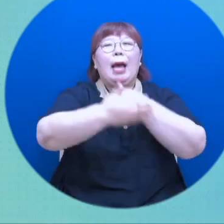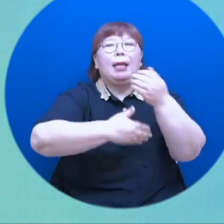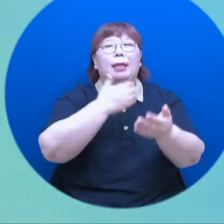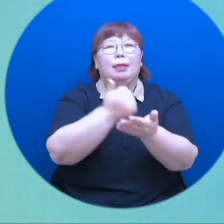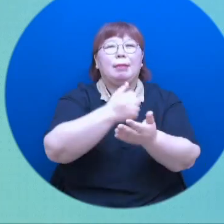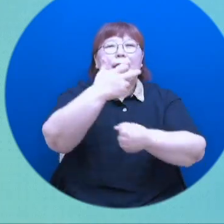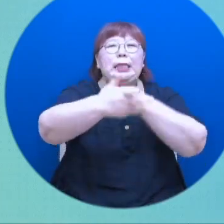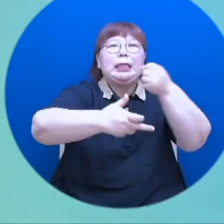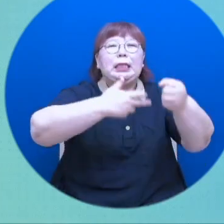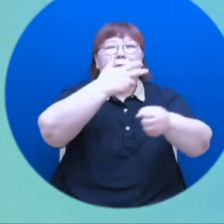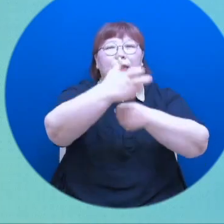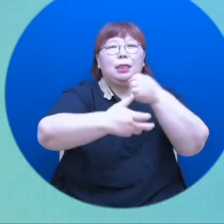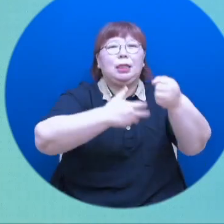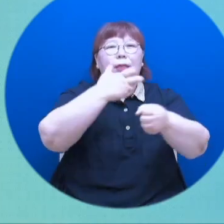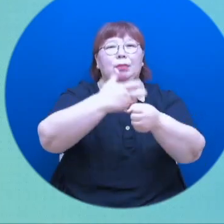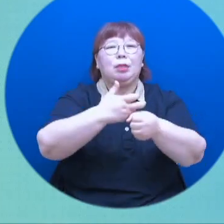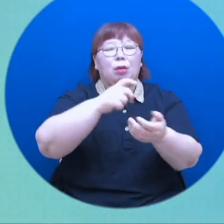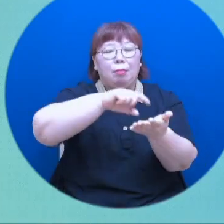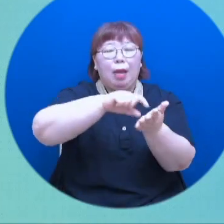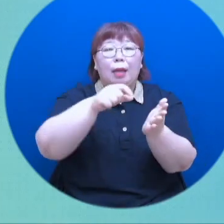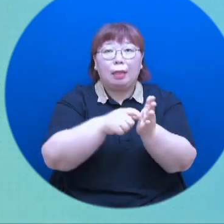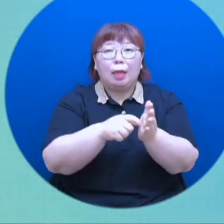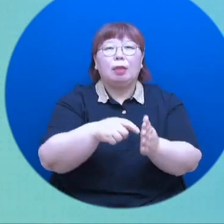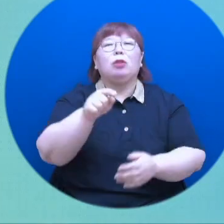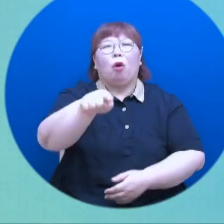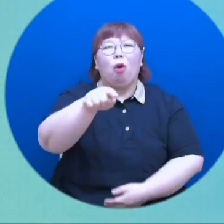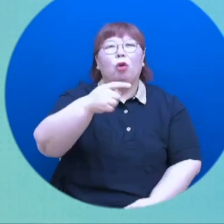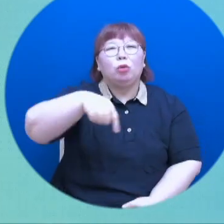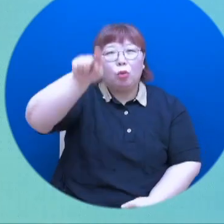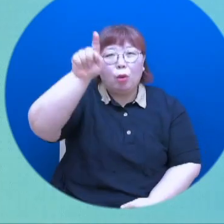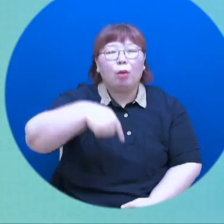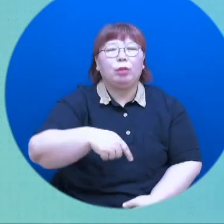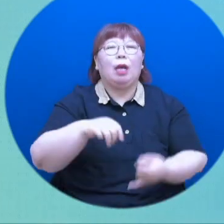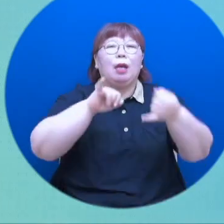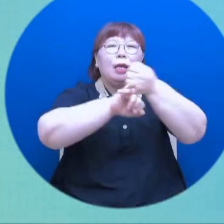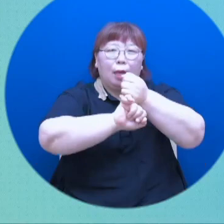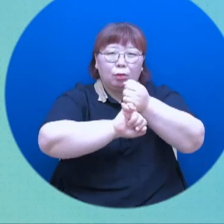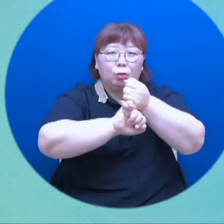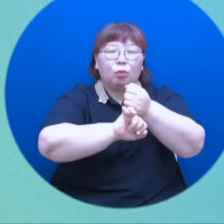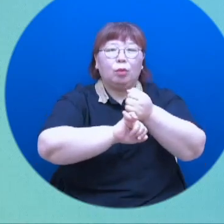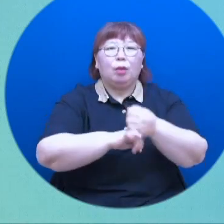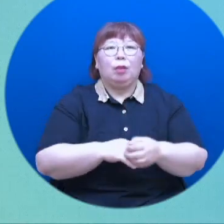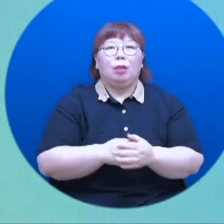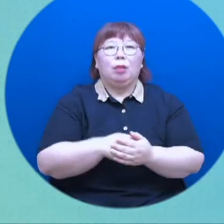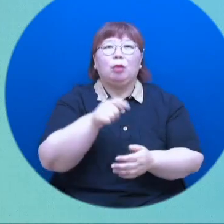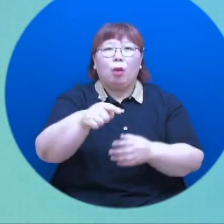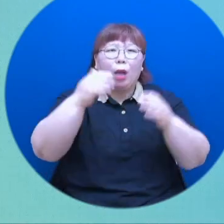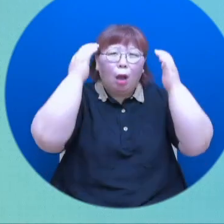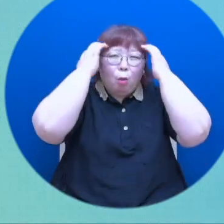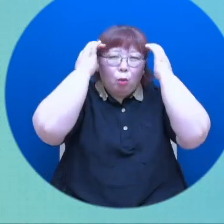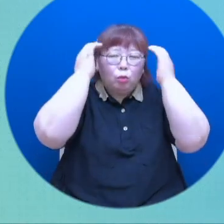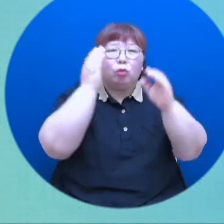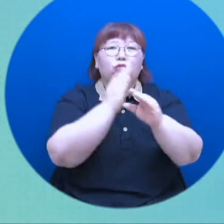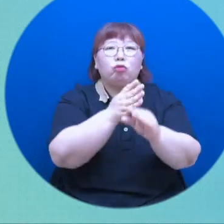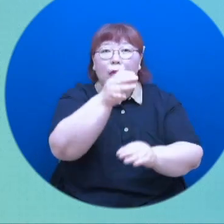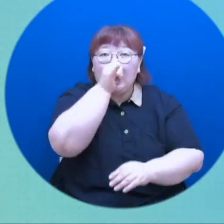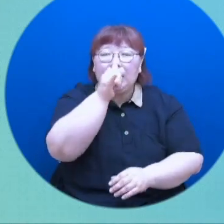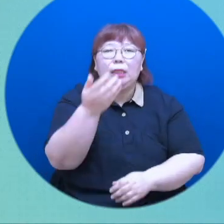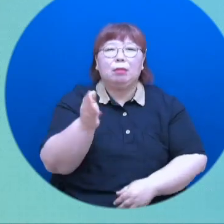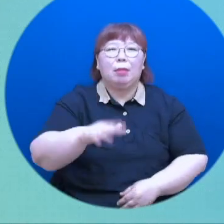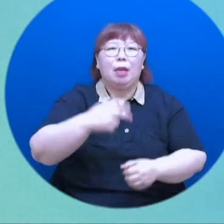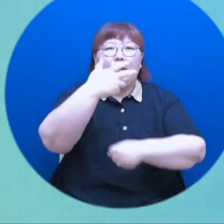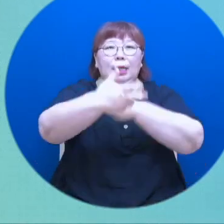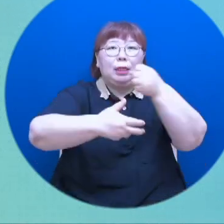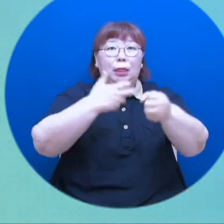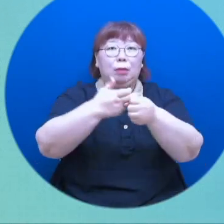그들을 돌아오게 한다는 약속을 하세요. 너희들이 고통과 어려움 가운데 있지만 내가 너희들을 70년 만에 다시